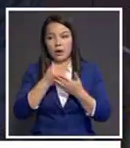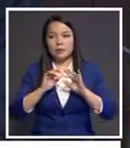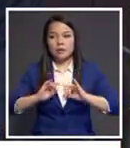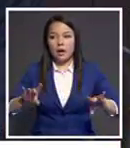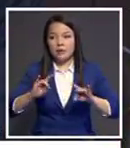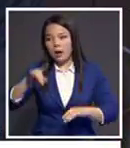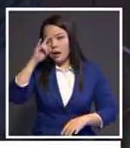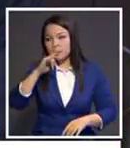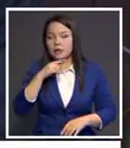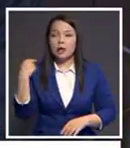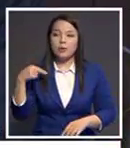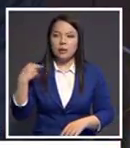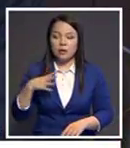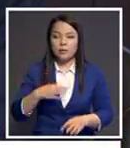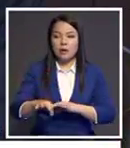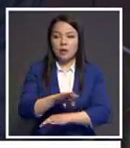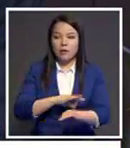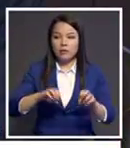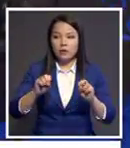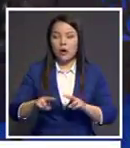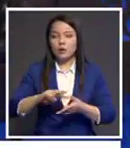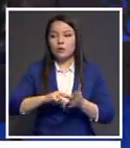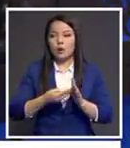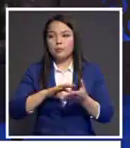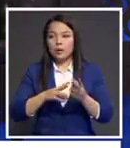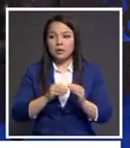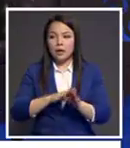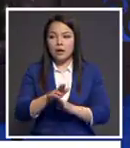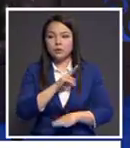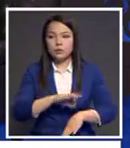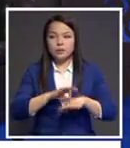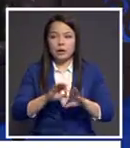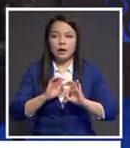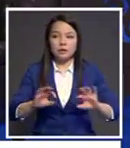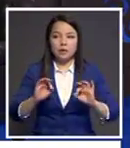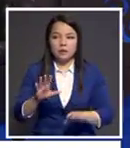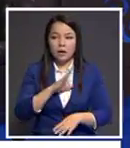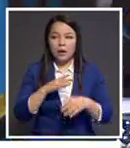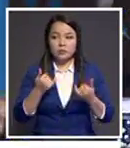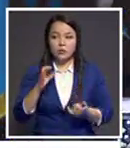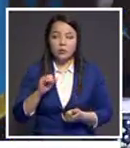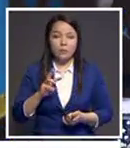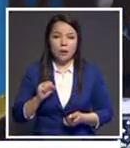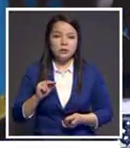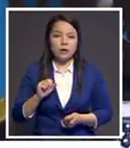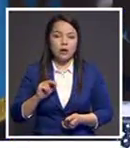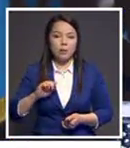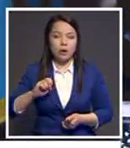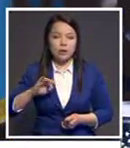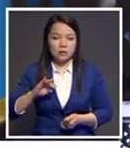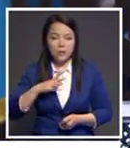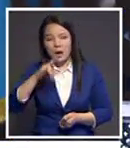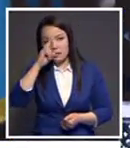уақытта елімізде бірлескен инфрақұрылымдық жобалардың жүзеге асырылып жатқанын атап өтті. Сума Чакрабарти Қазақстанда